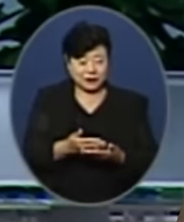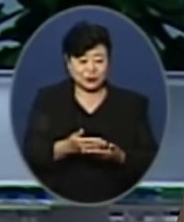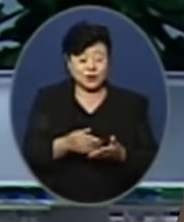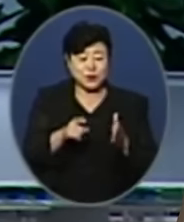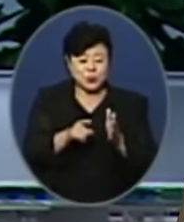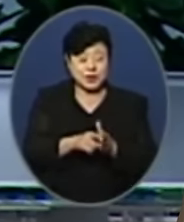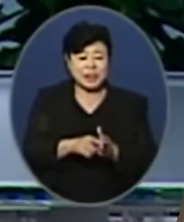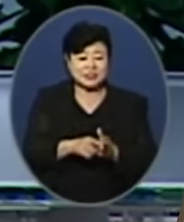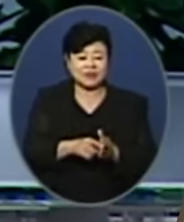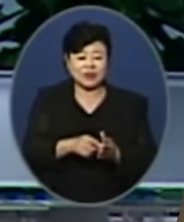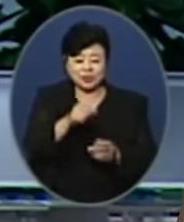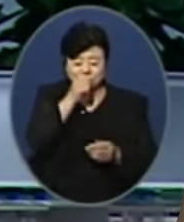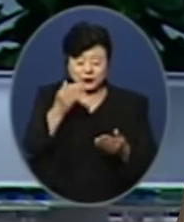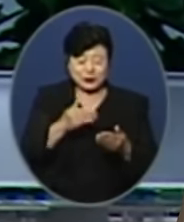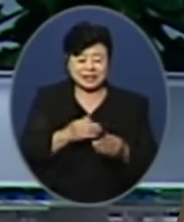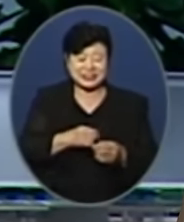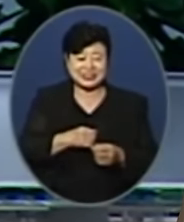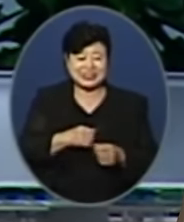받도록 하기 위해서